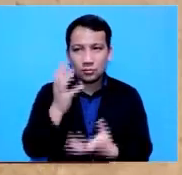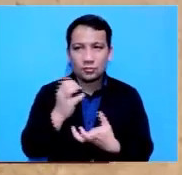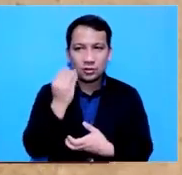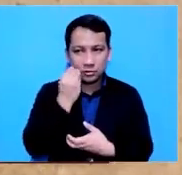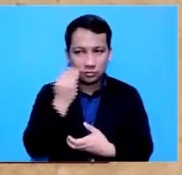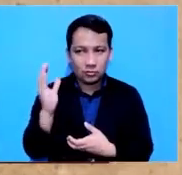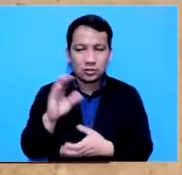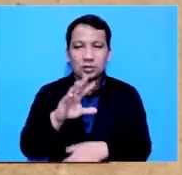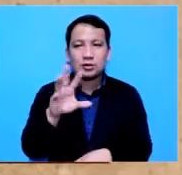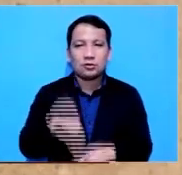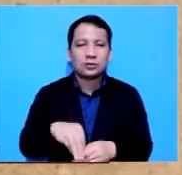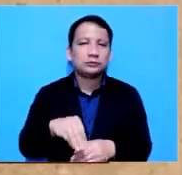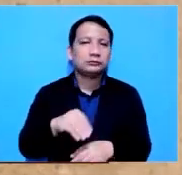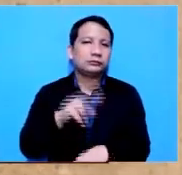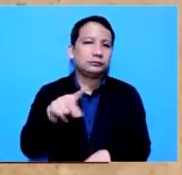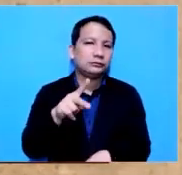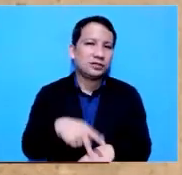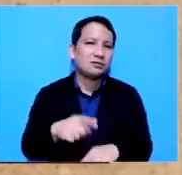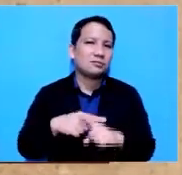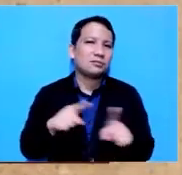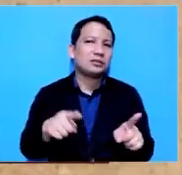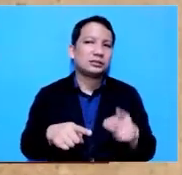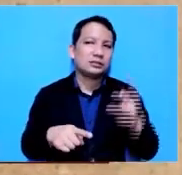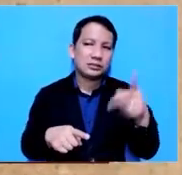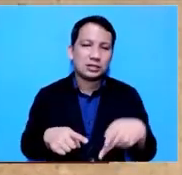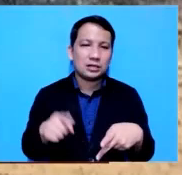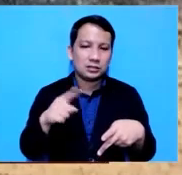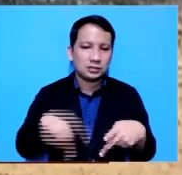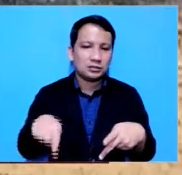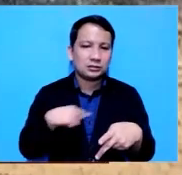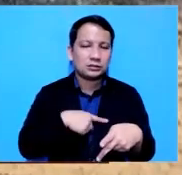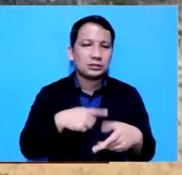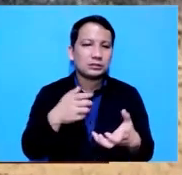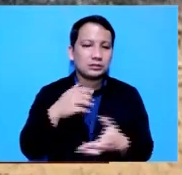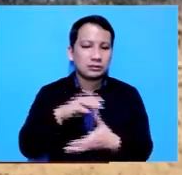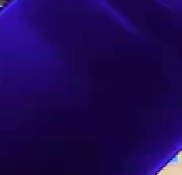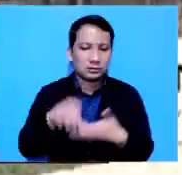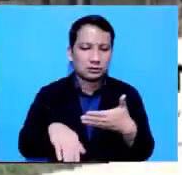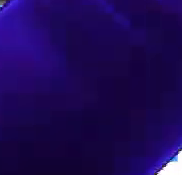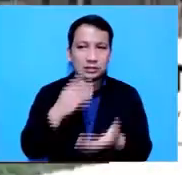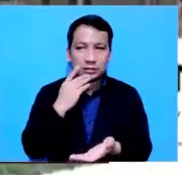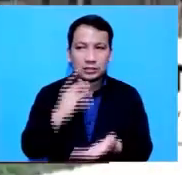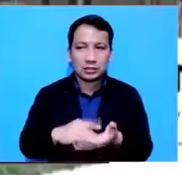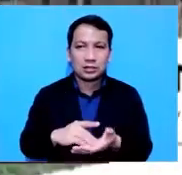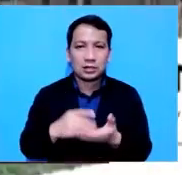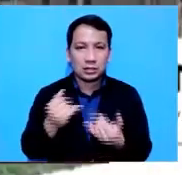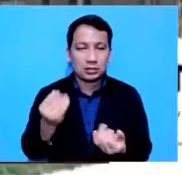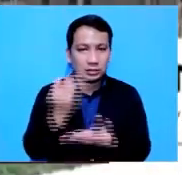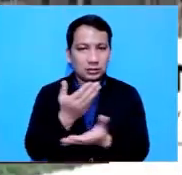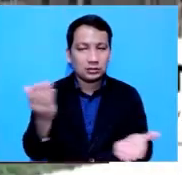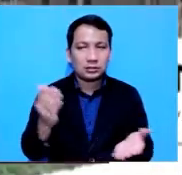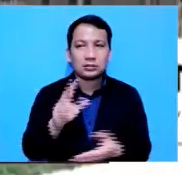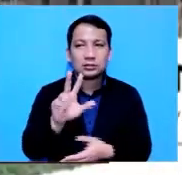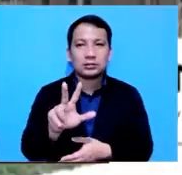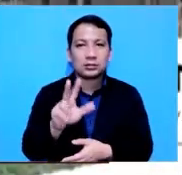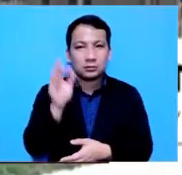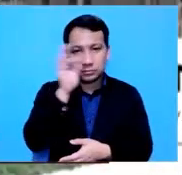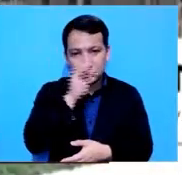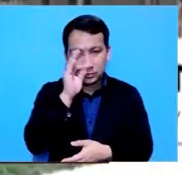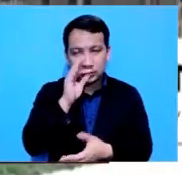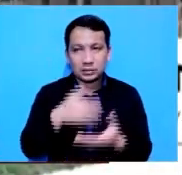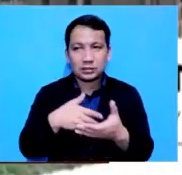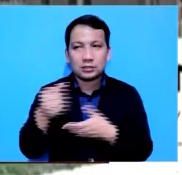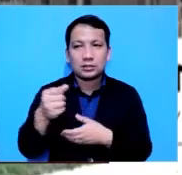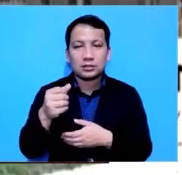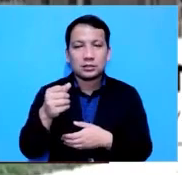ng Pilipinas. Pero kalahati lang sa kanila ang may kumpletong papeles. Sa ngayon, 3 Pinoy pa lang ang nakaalis ng Sudan